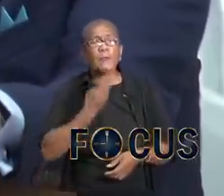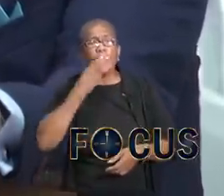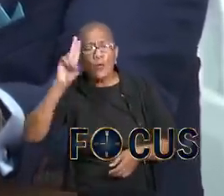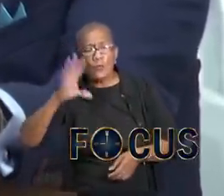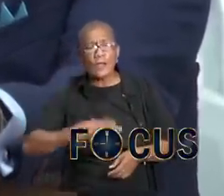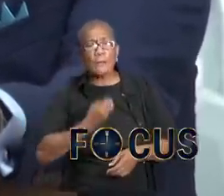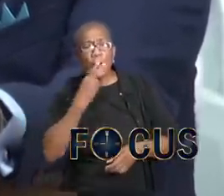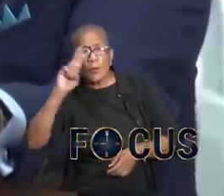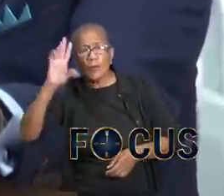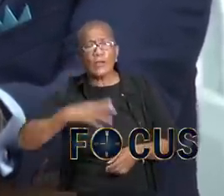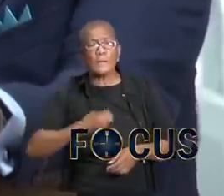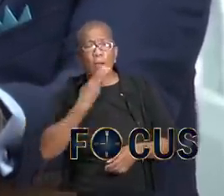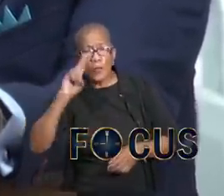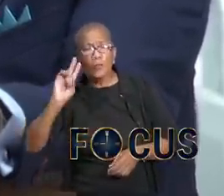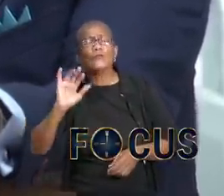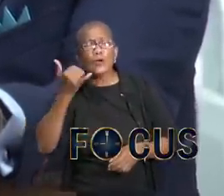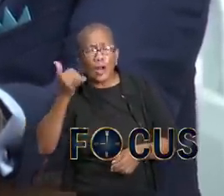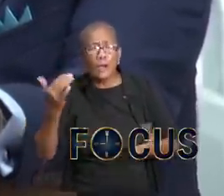Ja.